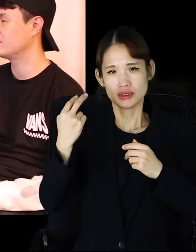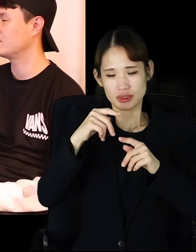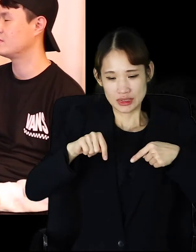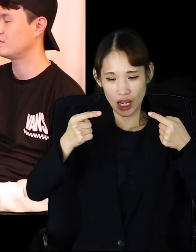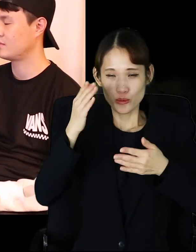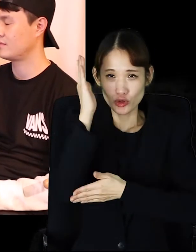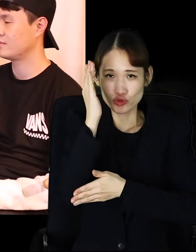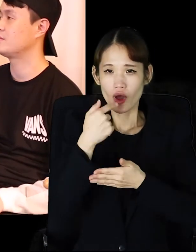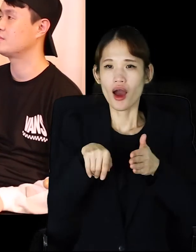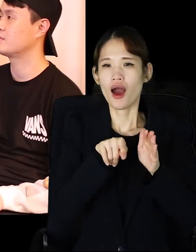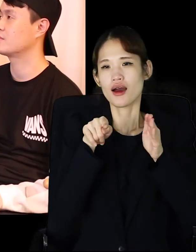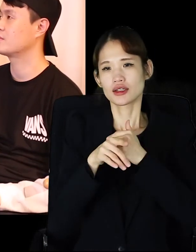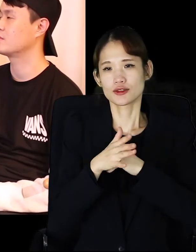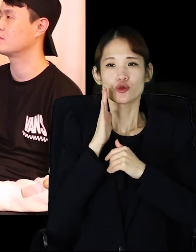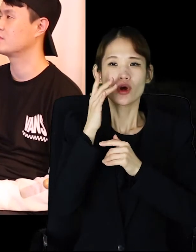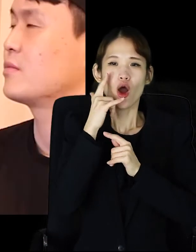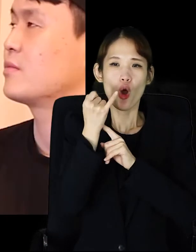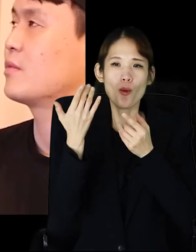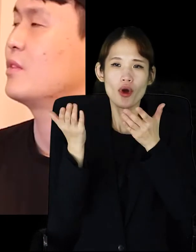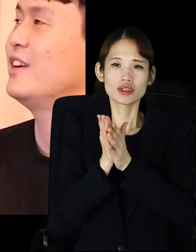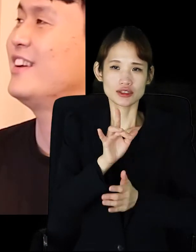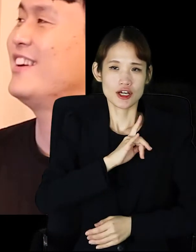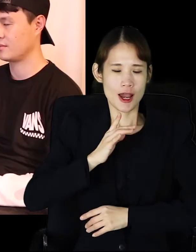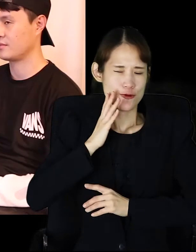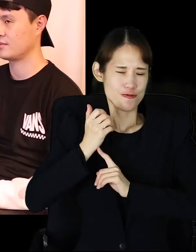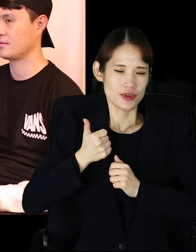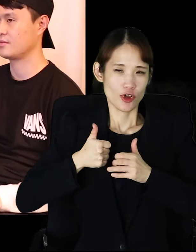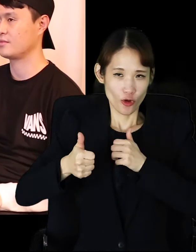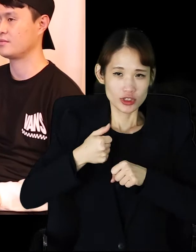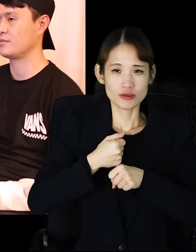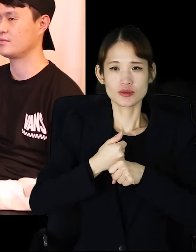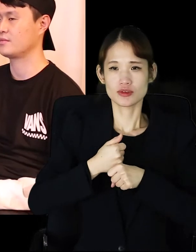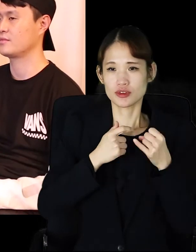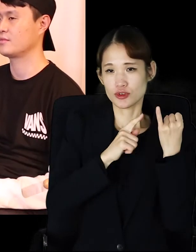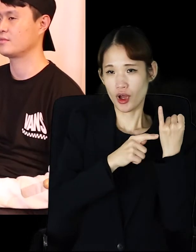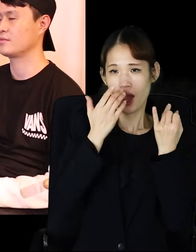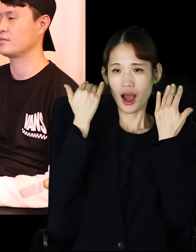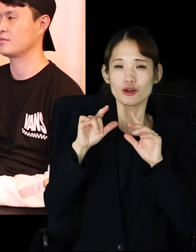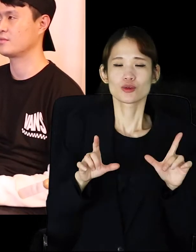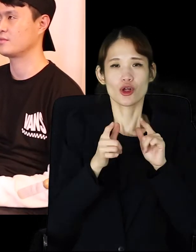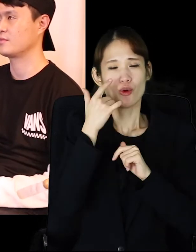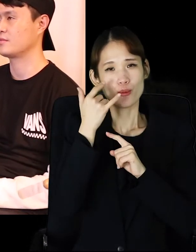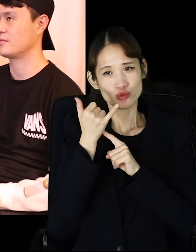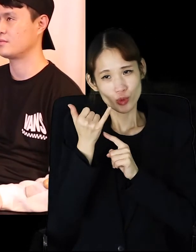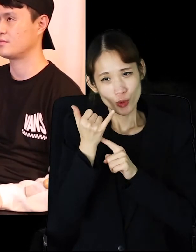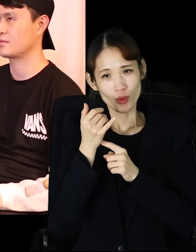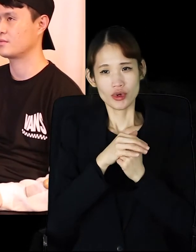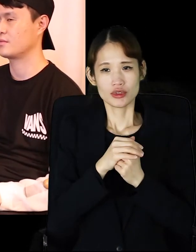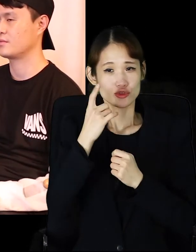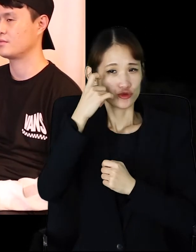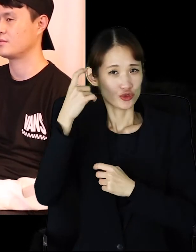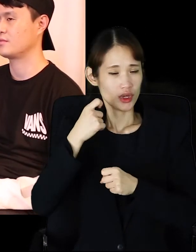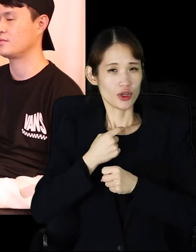이런 거 있으면 제일 많이 나가고 녹색 어머니회 이런 거 그냥 제일 녹색이야. 부르님에게도 부모님과 학교 생활 동안의